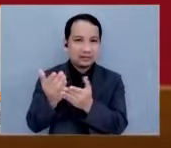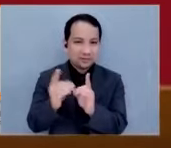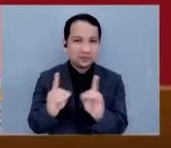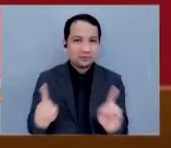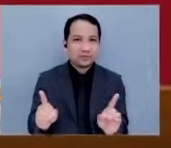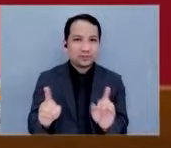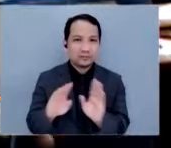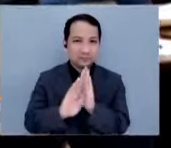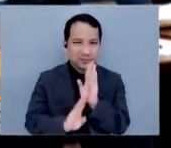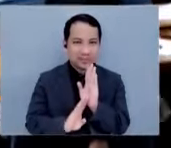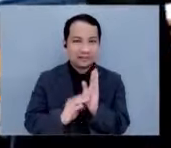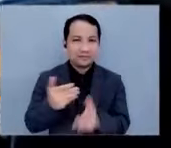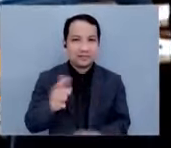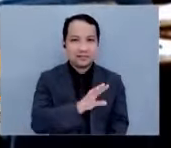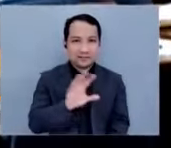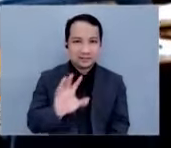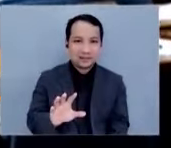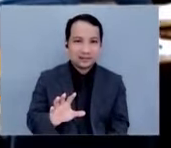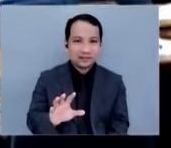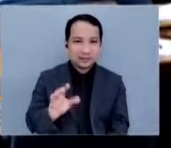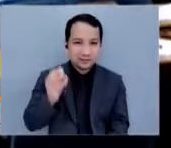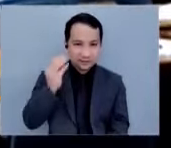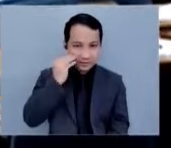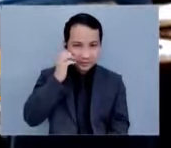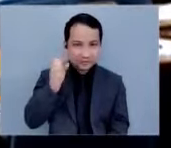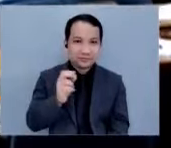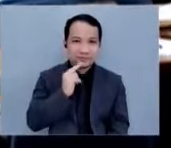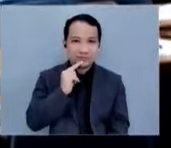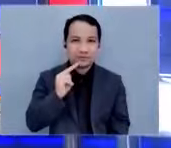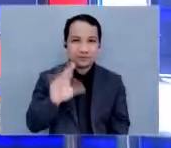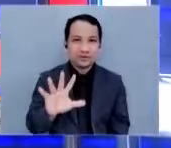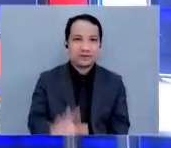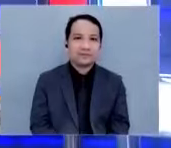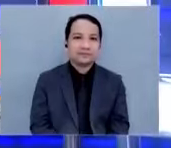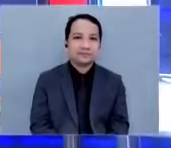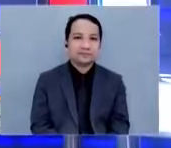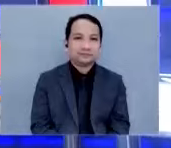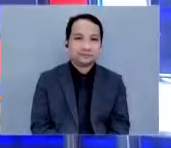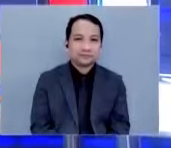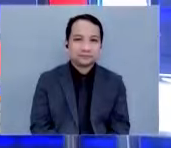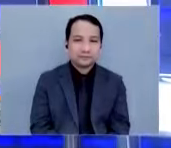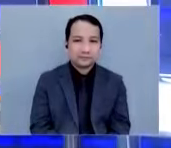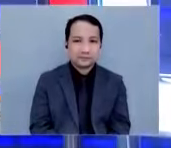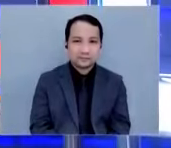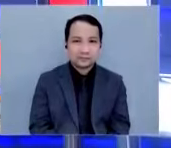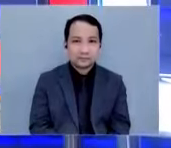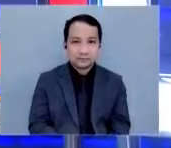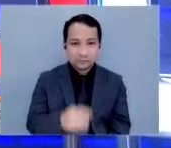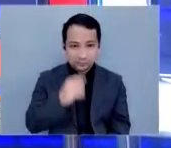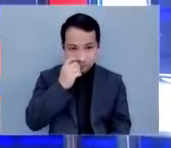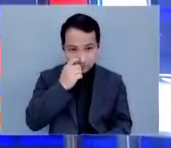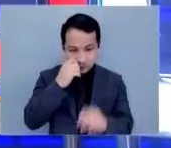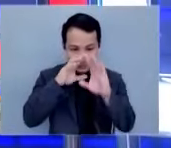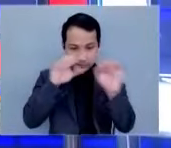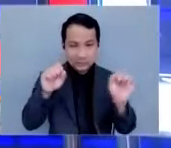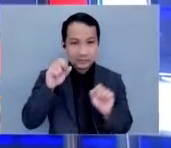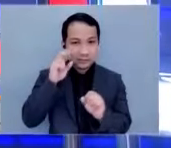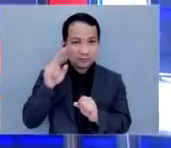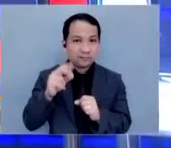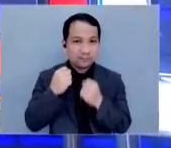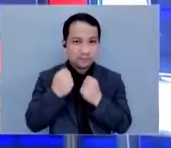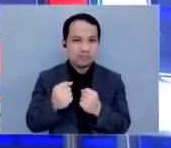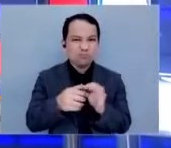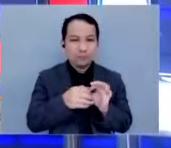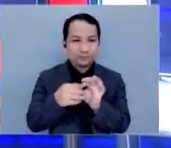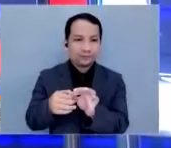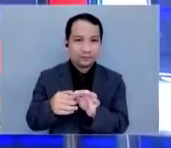Nagbabalita mula sa Frontline, Marian Enriquez, News 4. Target ni Pangulong Bongbong Marcos na palakasin ang ugnayan ng